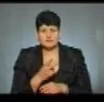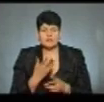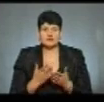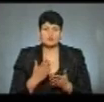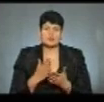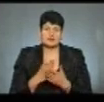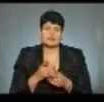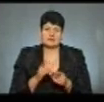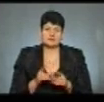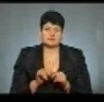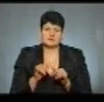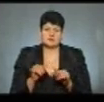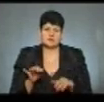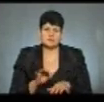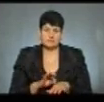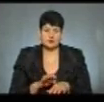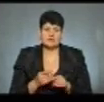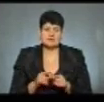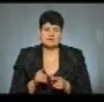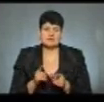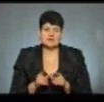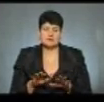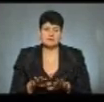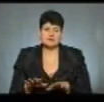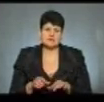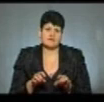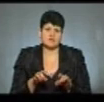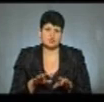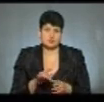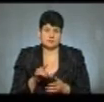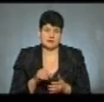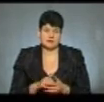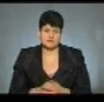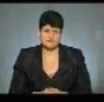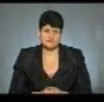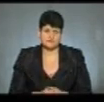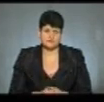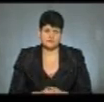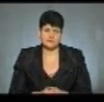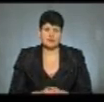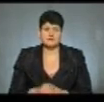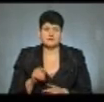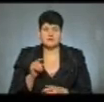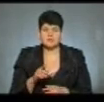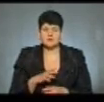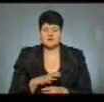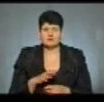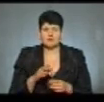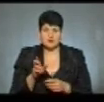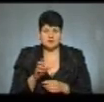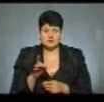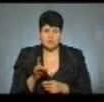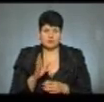дійсно зростання захворюваності, звичайно, це на місцях вирішується це питання. Тобто, нова інформація від вас те, що в Бережанському районі